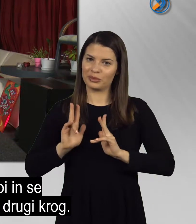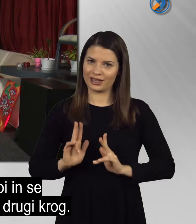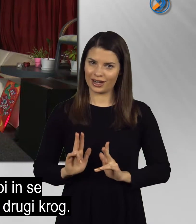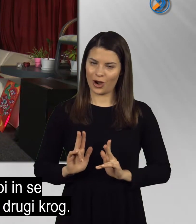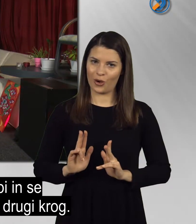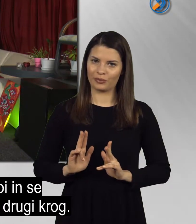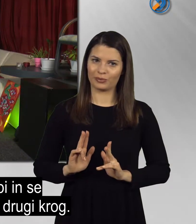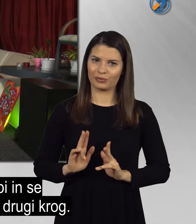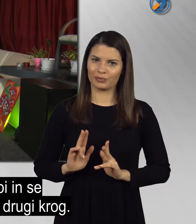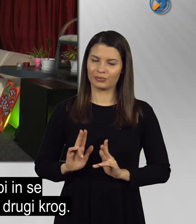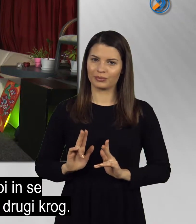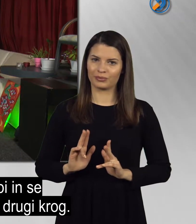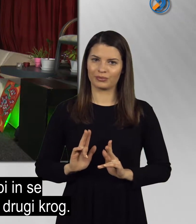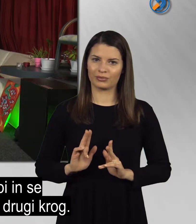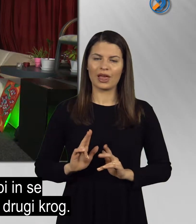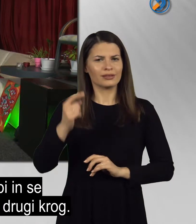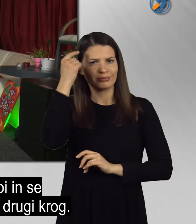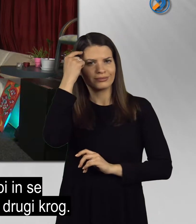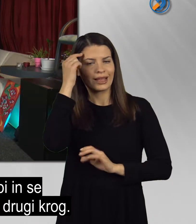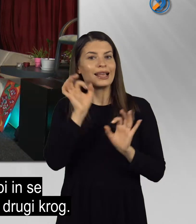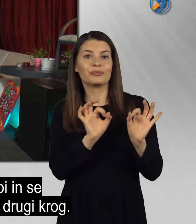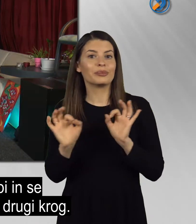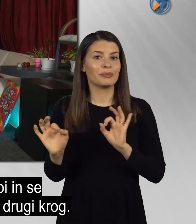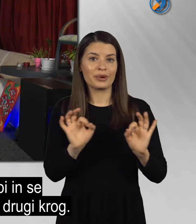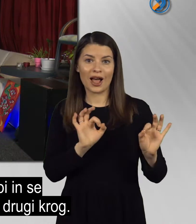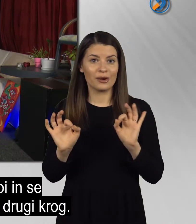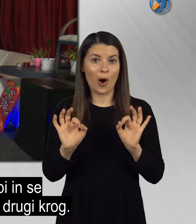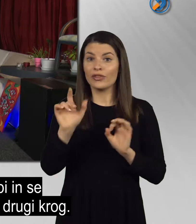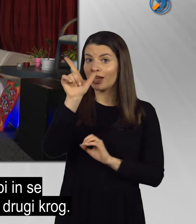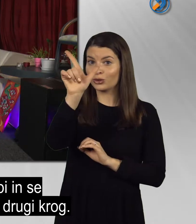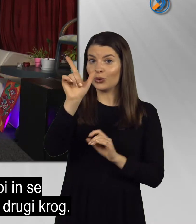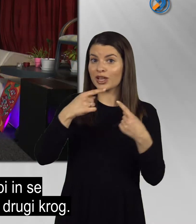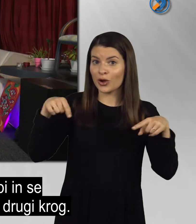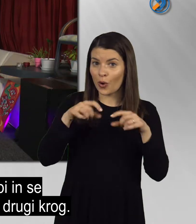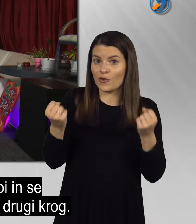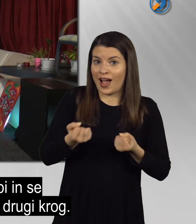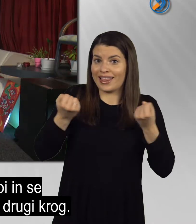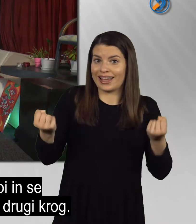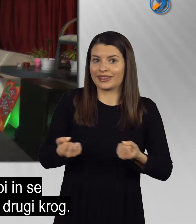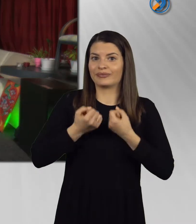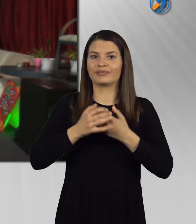sebi in se mentalno pripraviš na drugi krog.